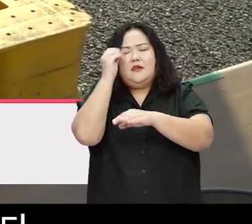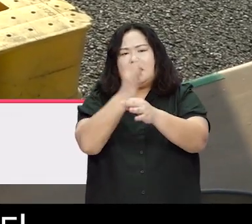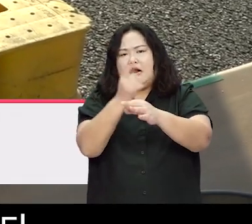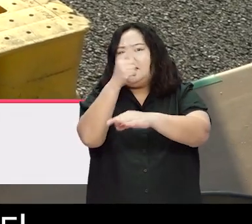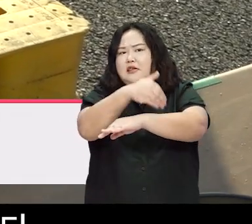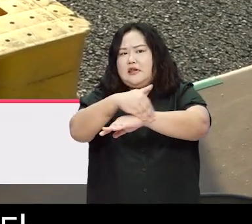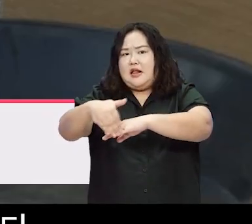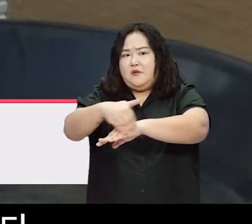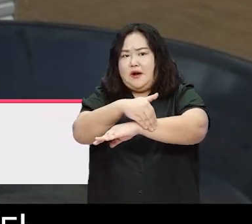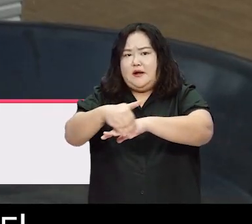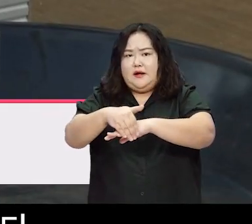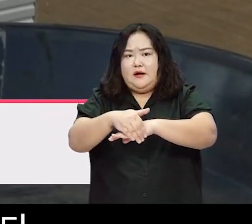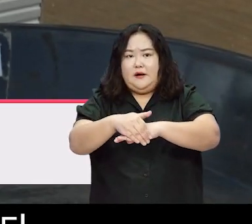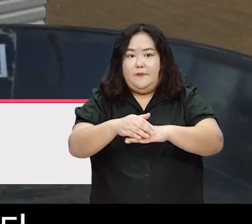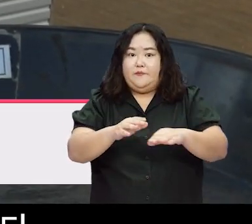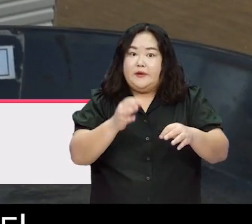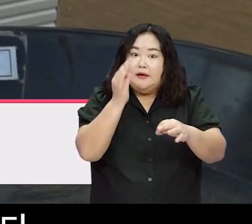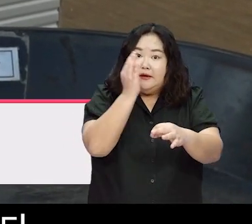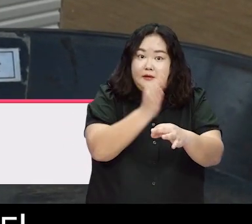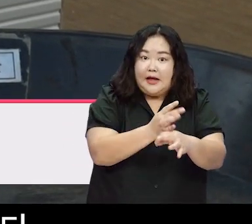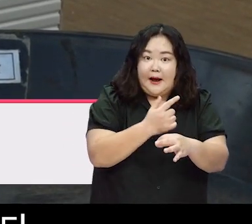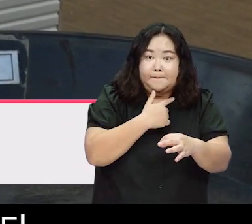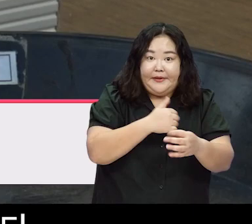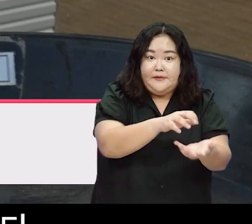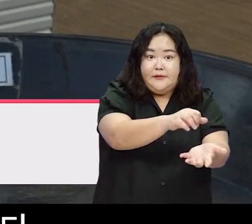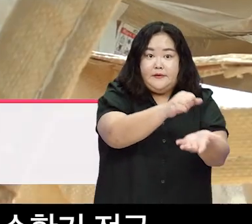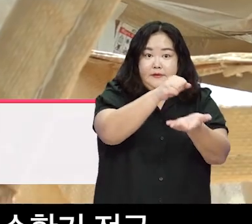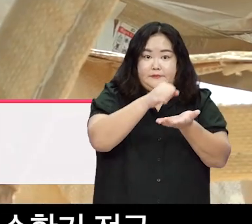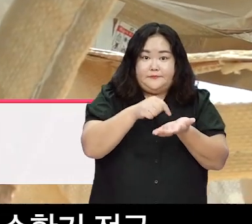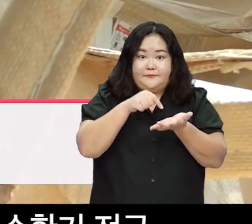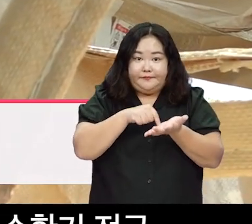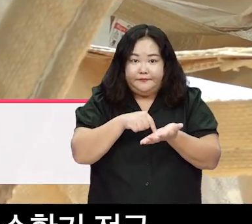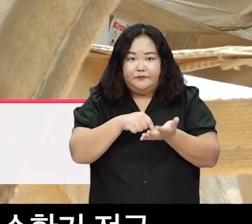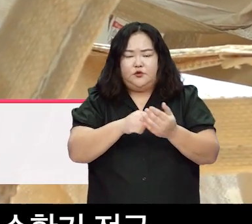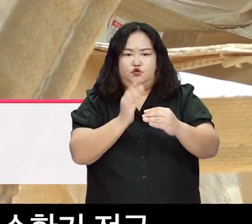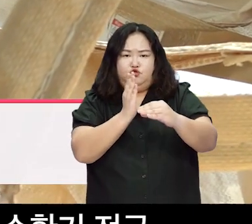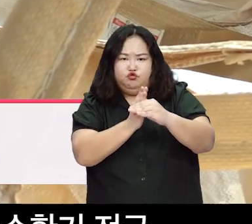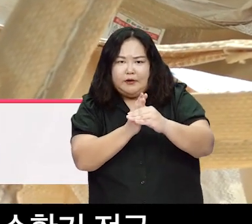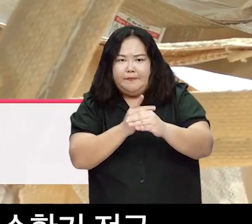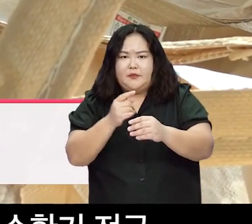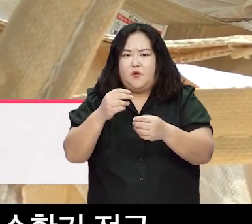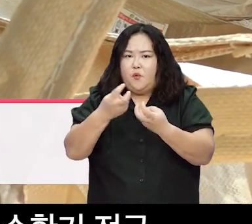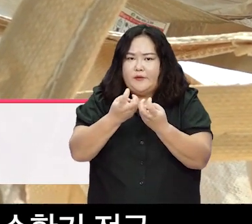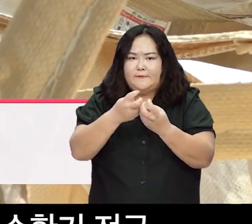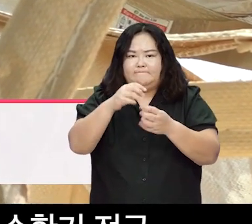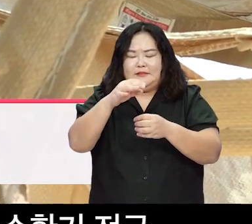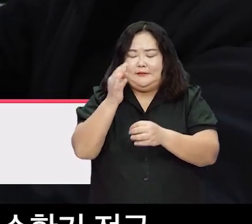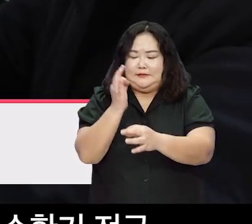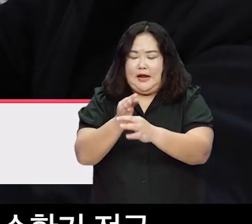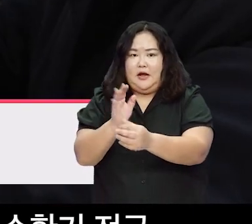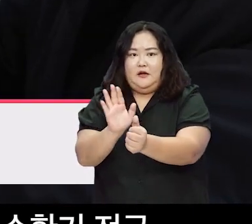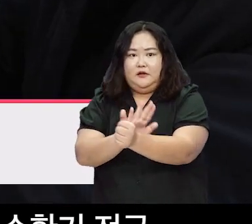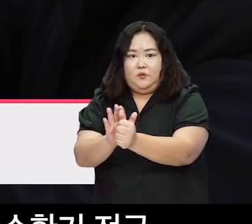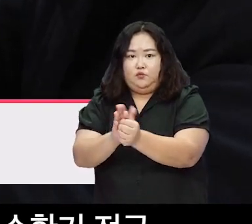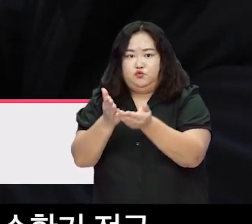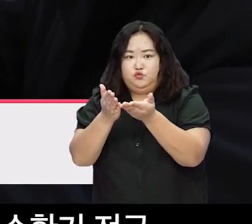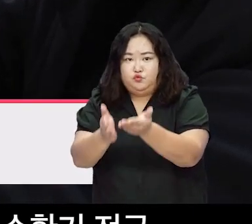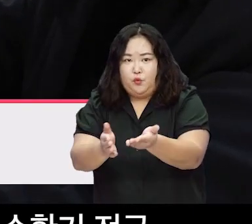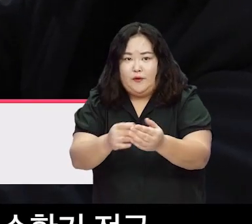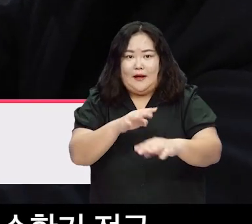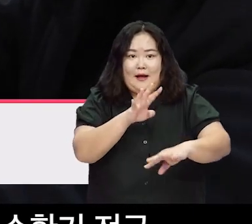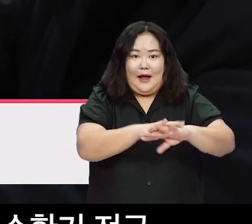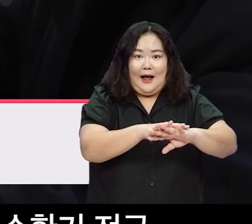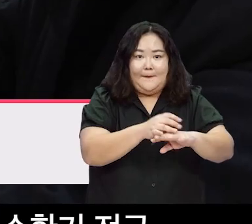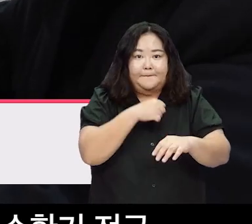공공 비충 미곡 37톤 사드를 계획입니다 이번에 매입한 공공 비충 미국에 대해선 매입 직후 중간